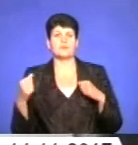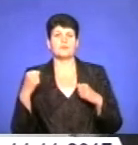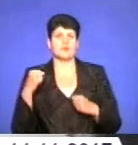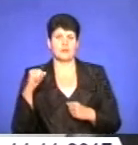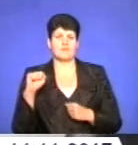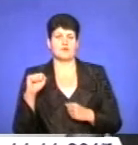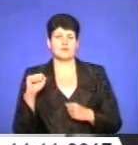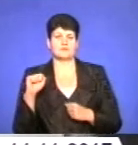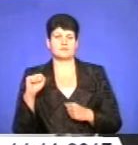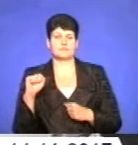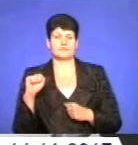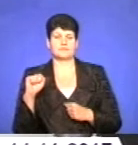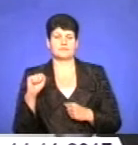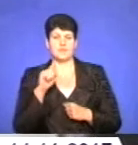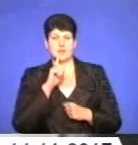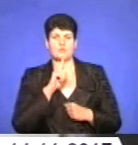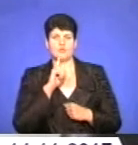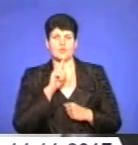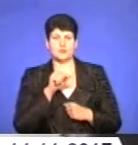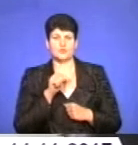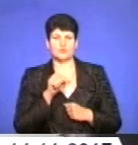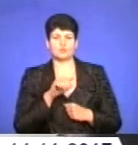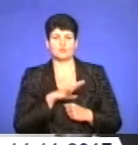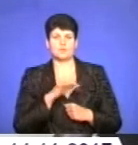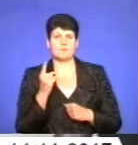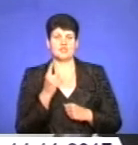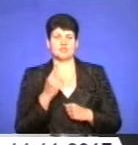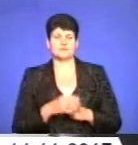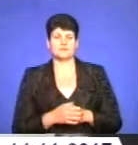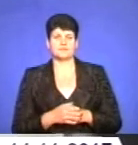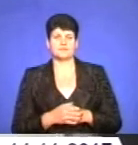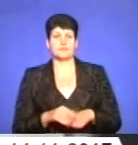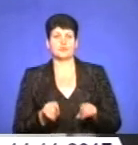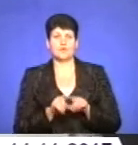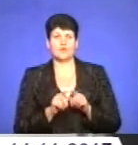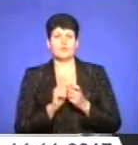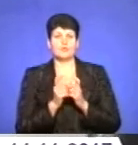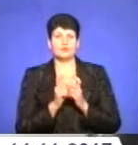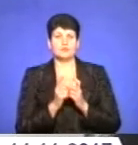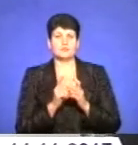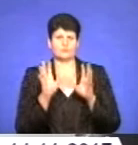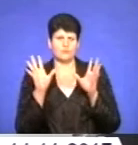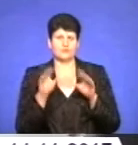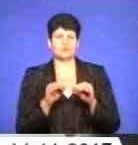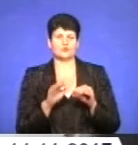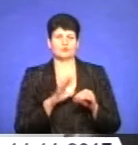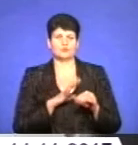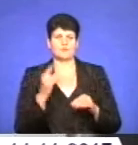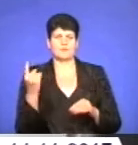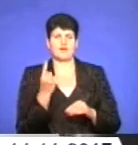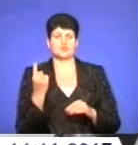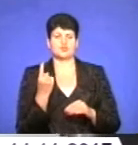перемога. Поки тут він був перший. Так як і по боротьбі, і по всьому він... Отак, іменно